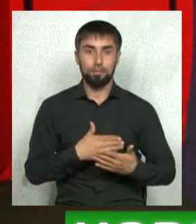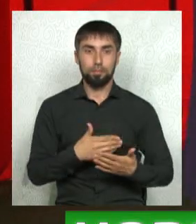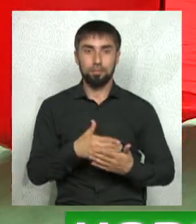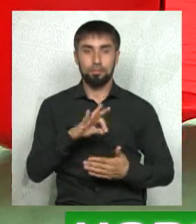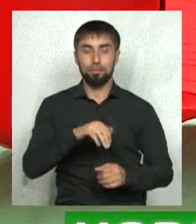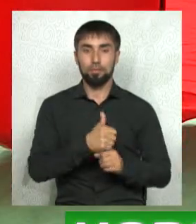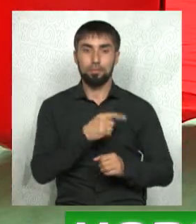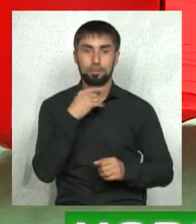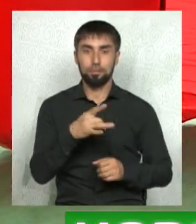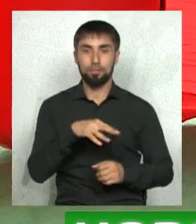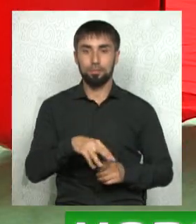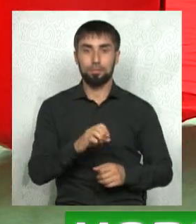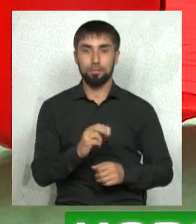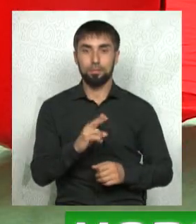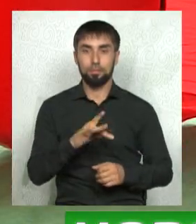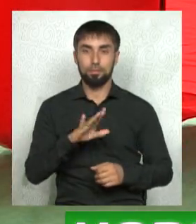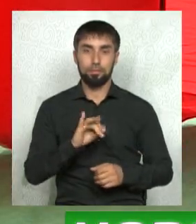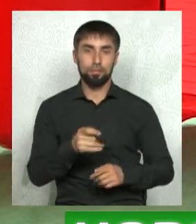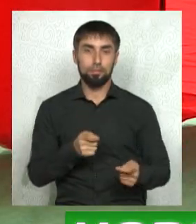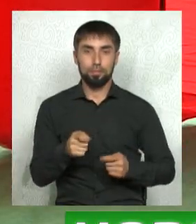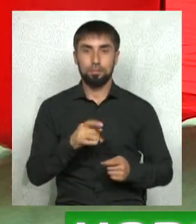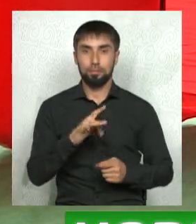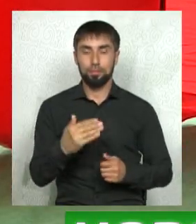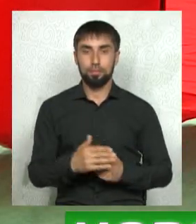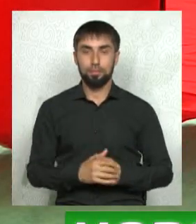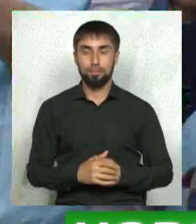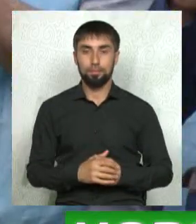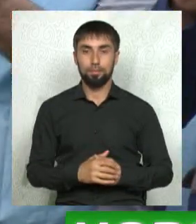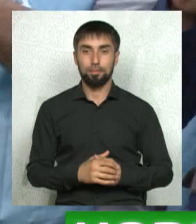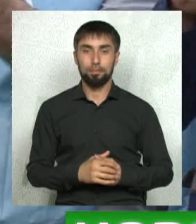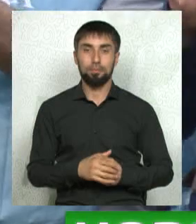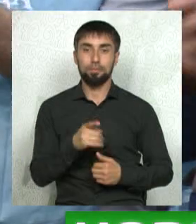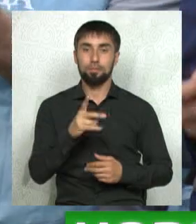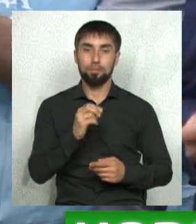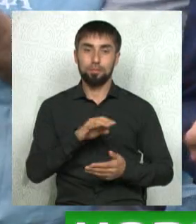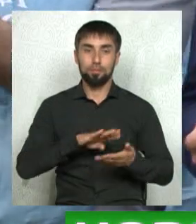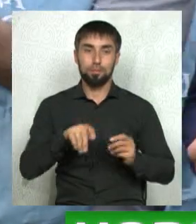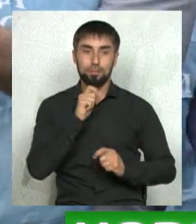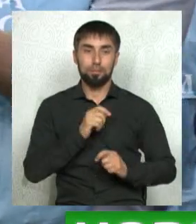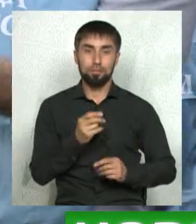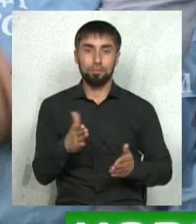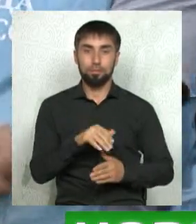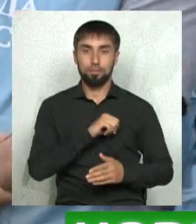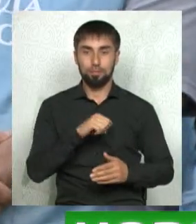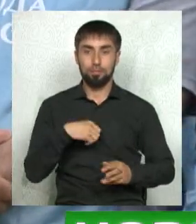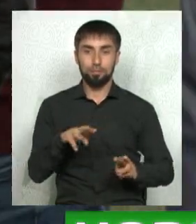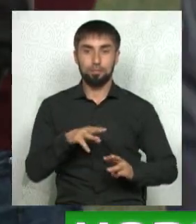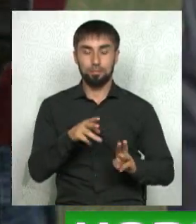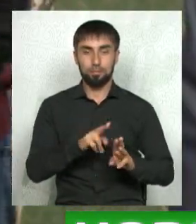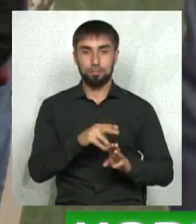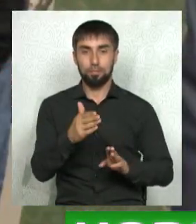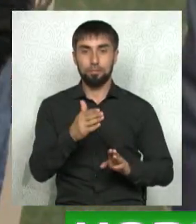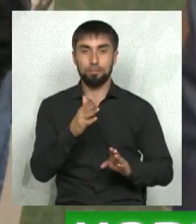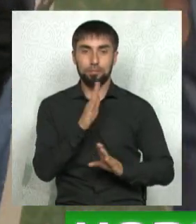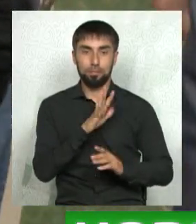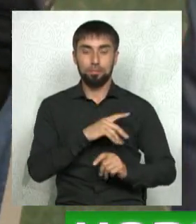главы региона Махмуда Али Калиматова и правительства Ингушетии. Впрочем, без подарка не остался и он сам. Министерство природных ресурсов